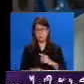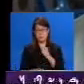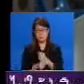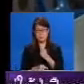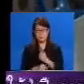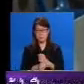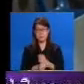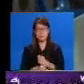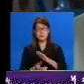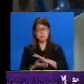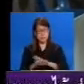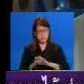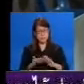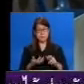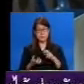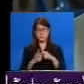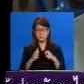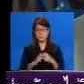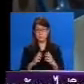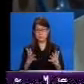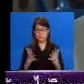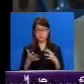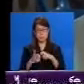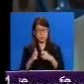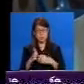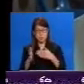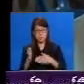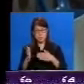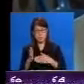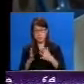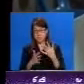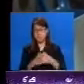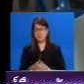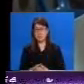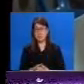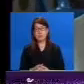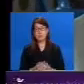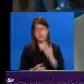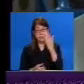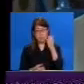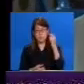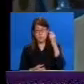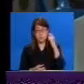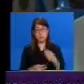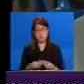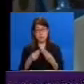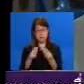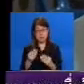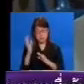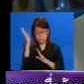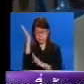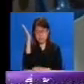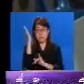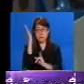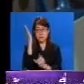านอย่างราบรื่นไม่มีอุปสรรคใดๆเพราะว่าจะทำให้สามจังหวัดชายแดนใต้